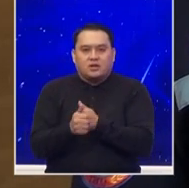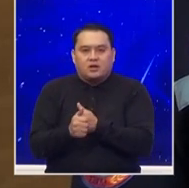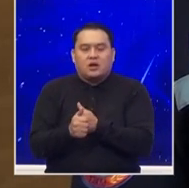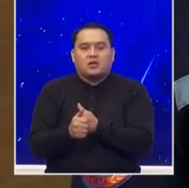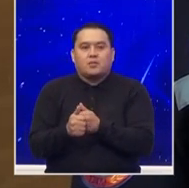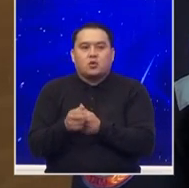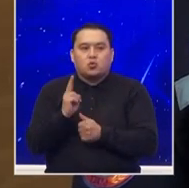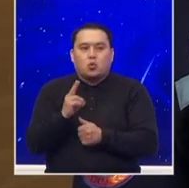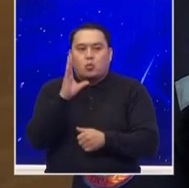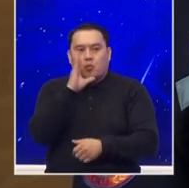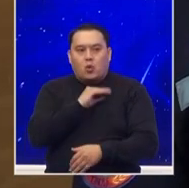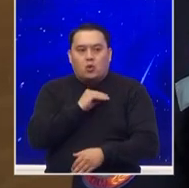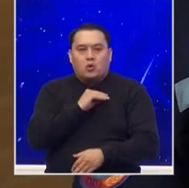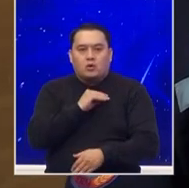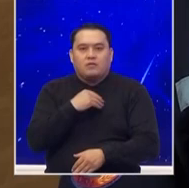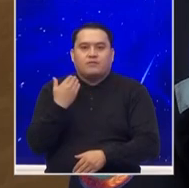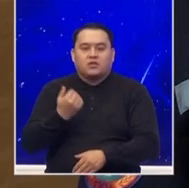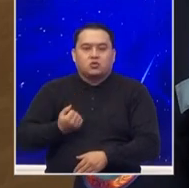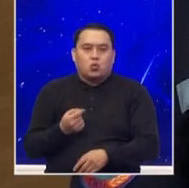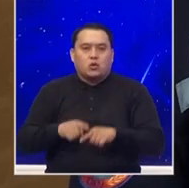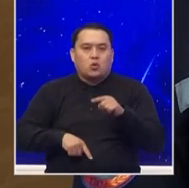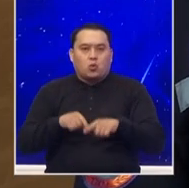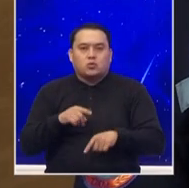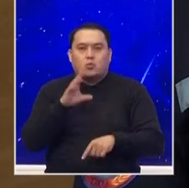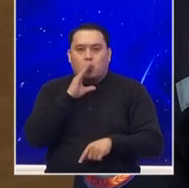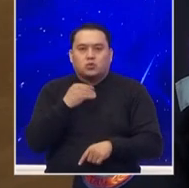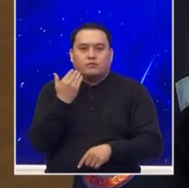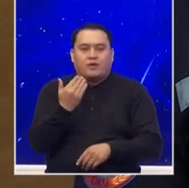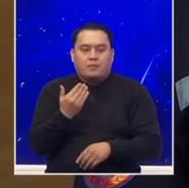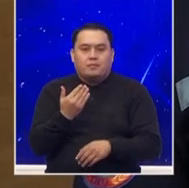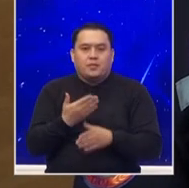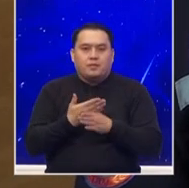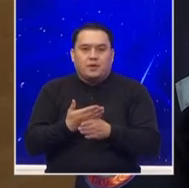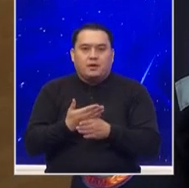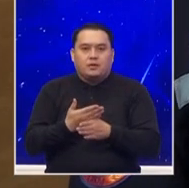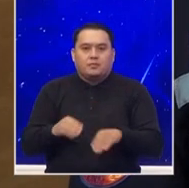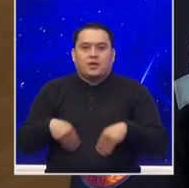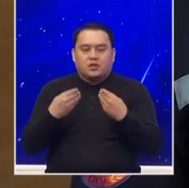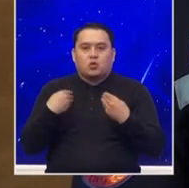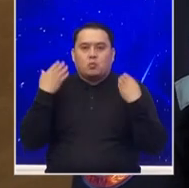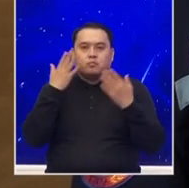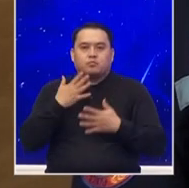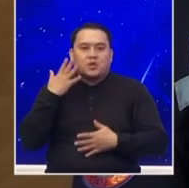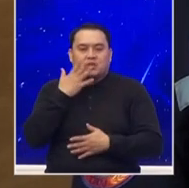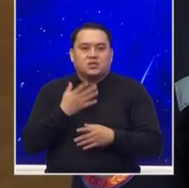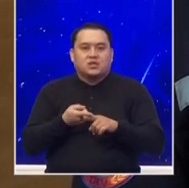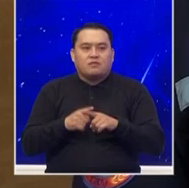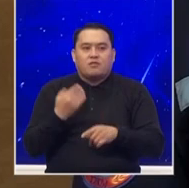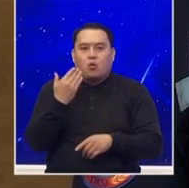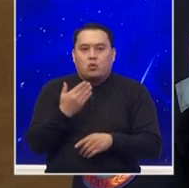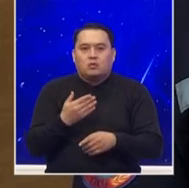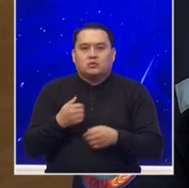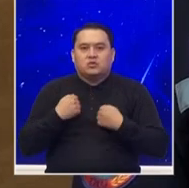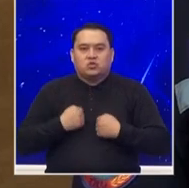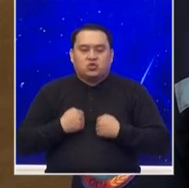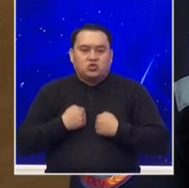кто мог, ваш друг, родственник, который мог бы вам подать полотенце после выхода из воды. Нужно будет